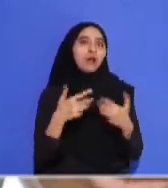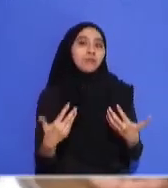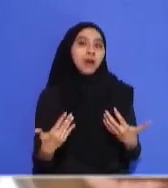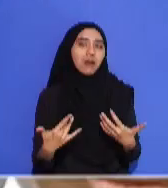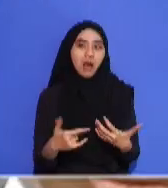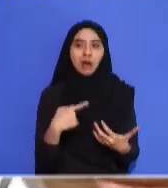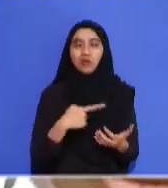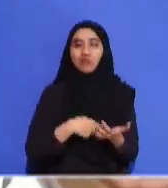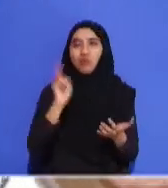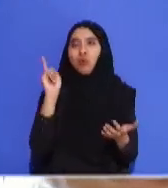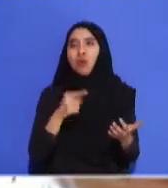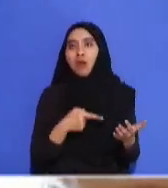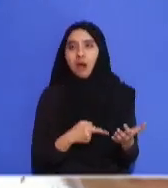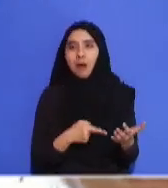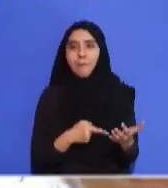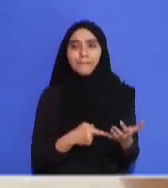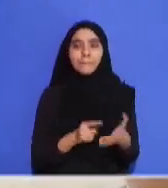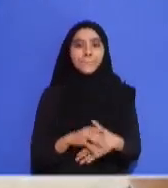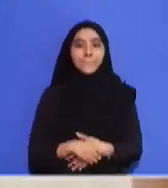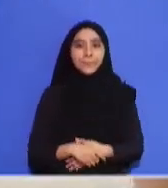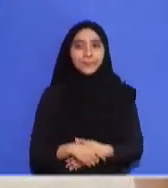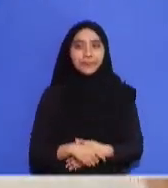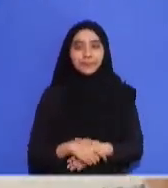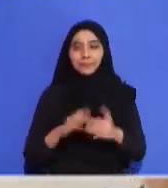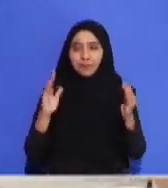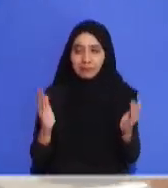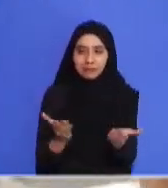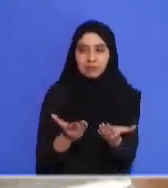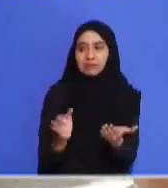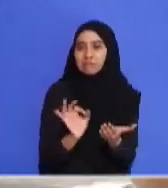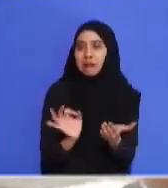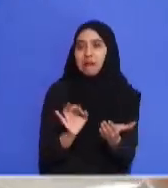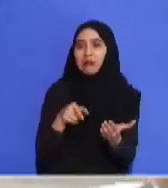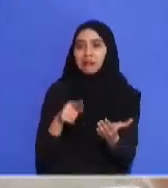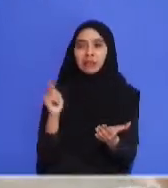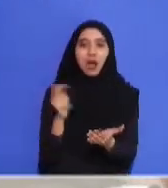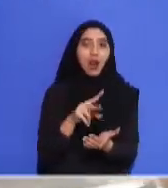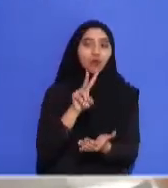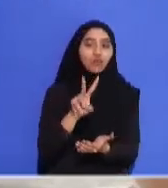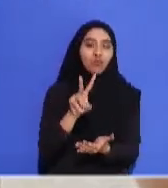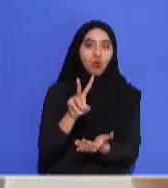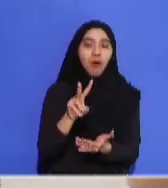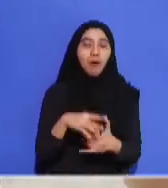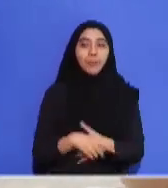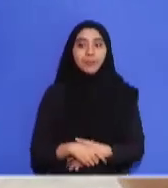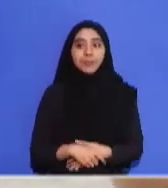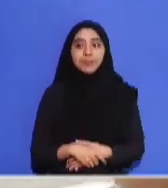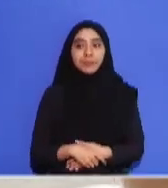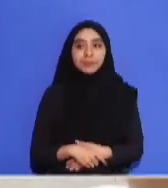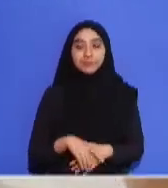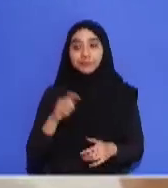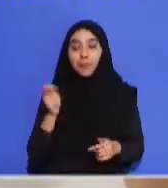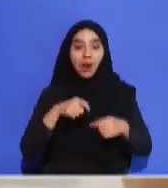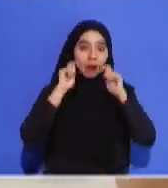untuk dapat disandingkan dengan P Hos tanggal 2 Kami akan aksi 79 gerobak sapi akan